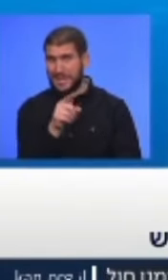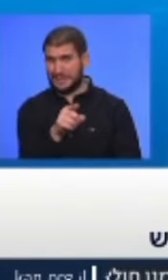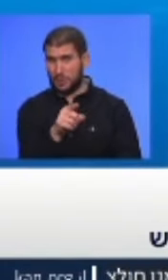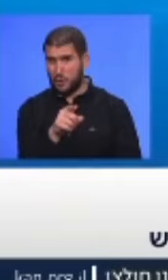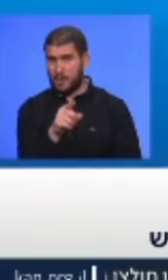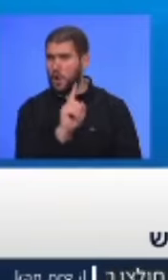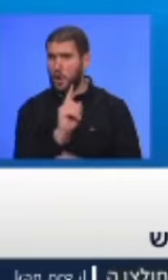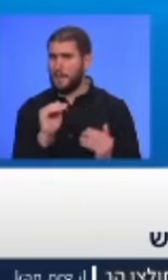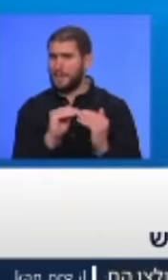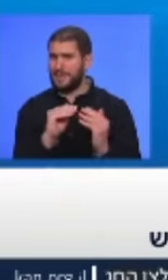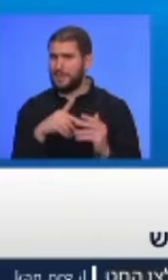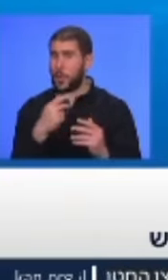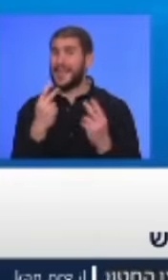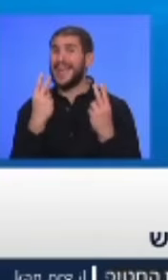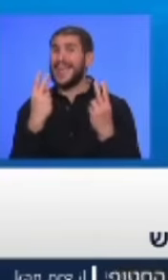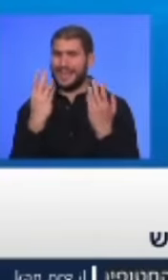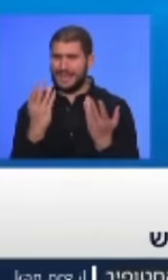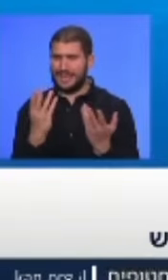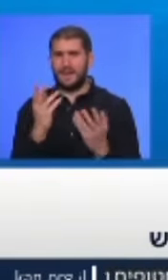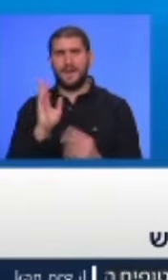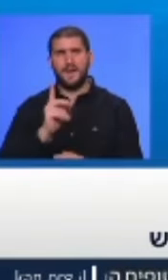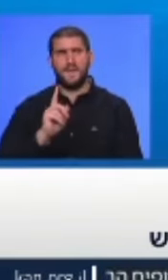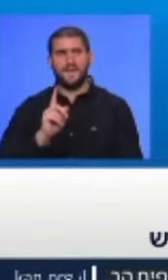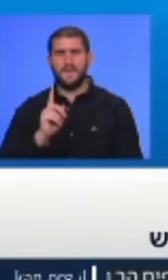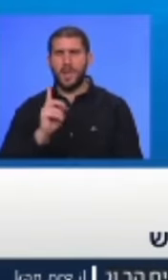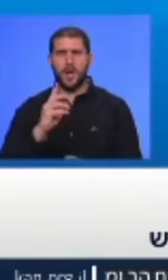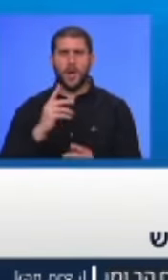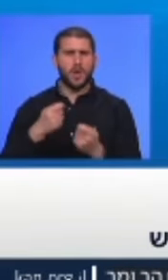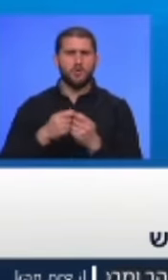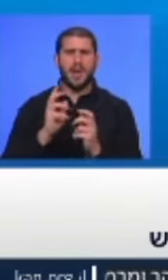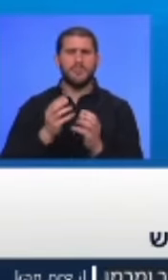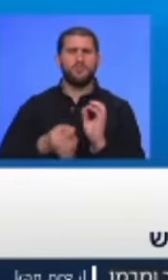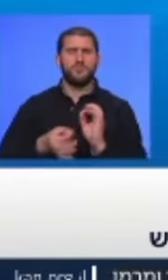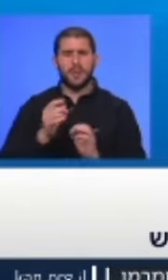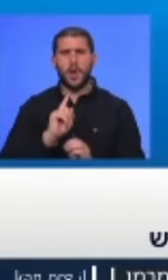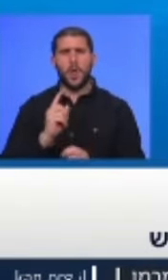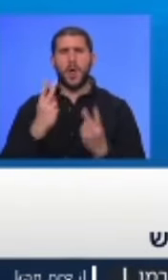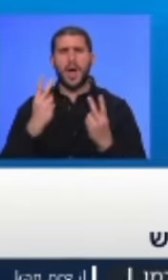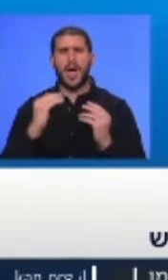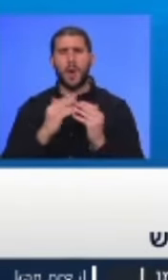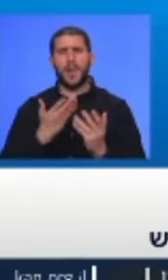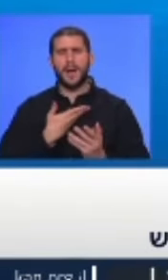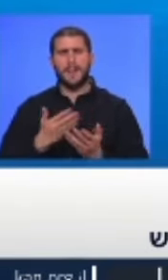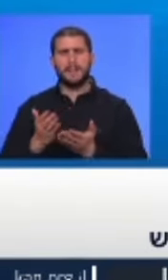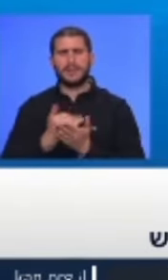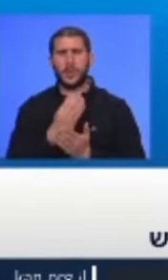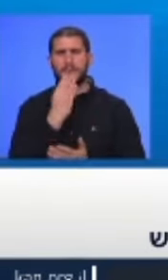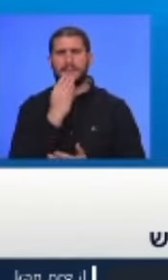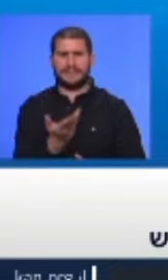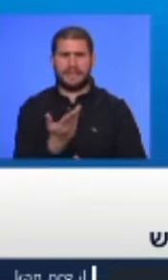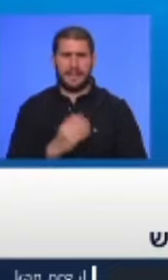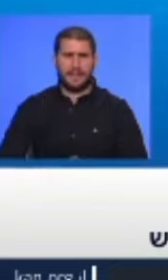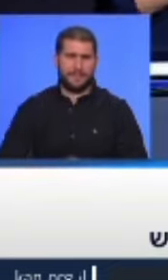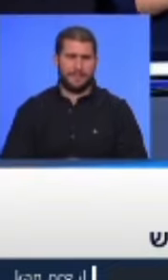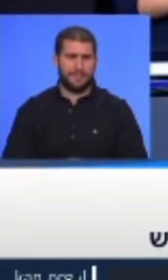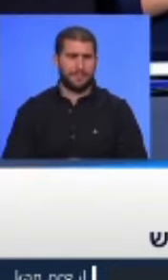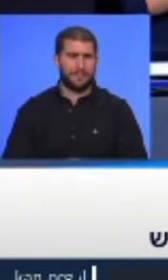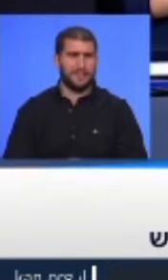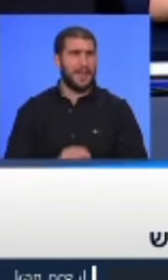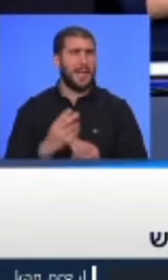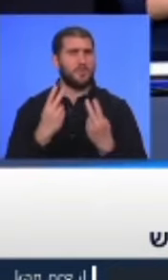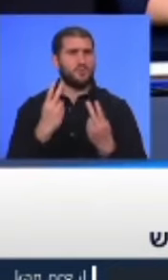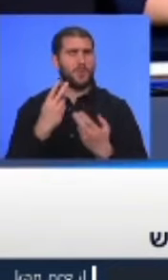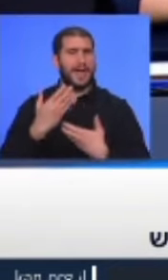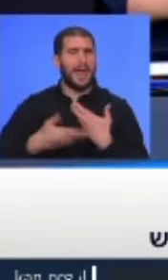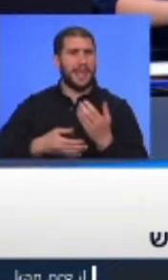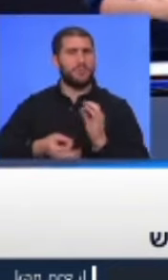ראוי מבחינה ערכית ולא מפלפול משפטי, לקבל משכורת ממדינת ישראל כחבר כנסת. לא, אבל אין משמעות להליך המשפטי